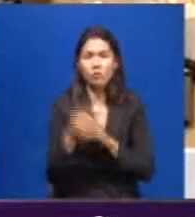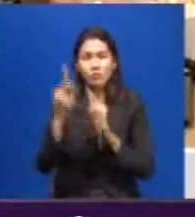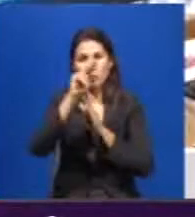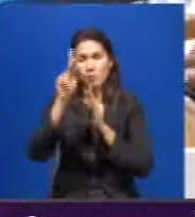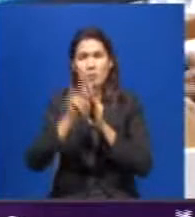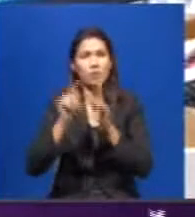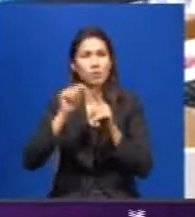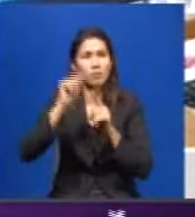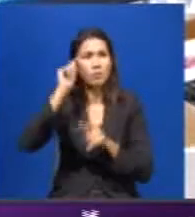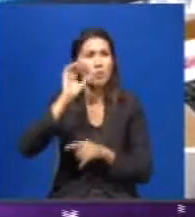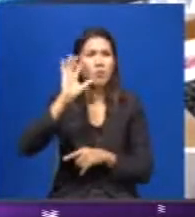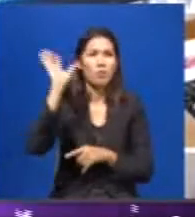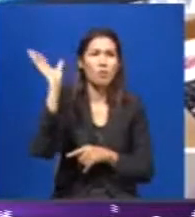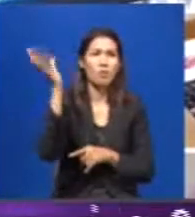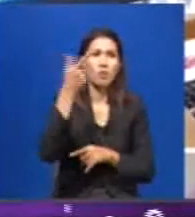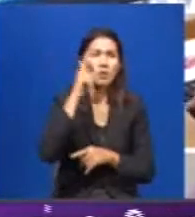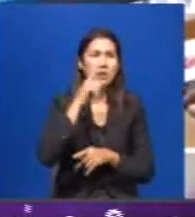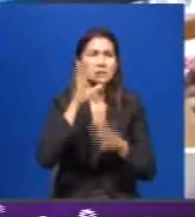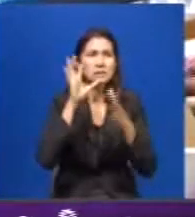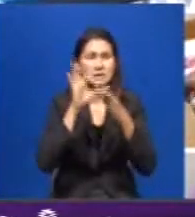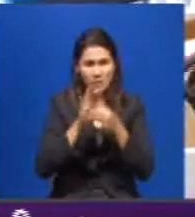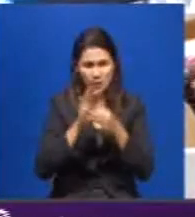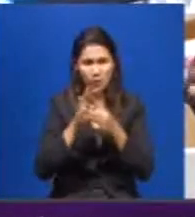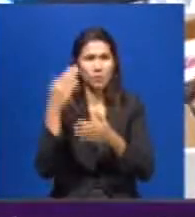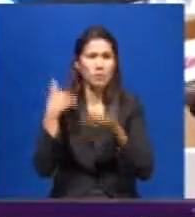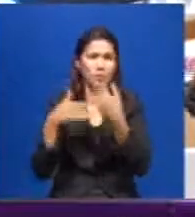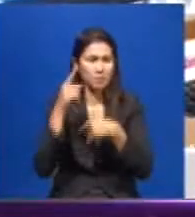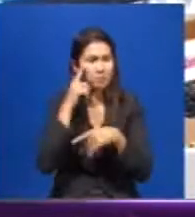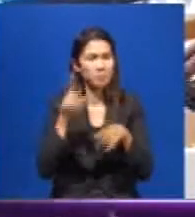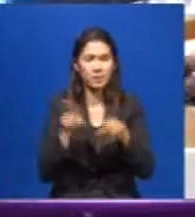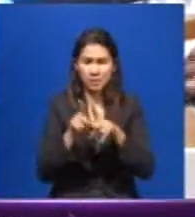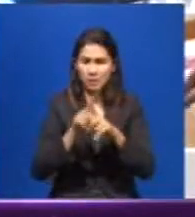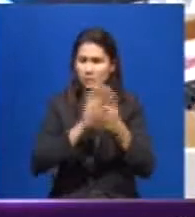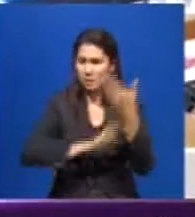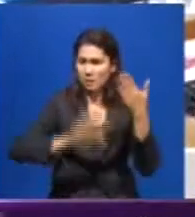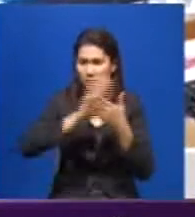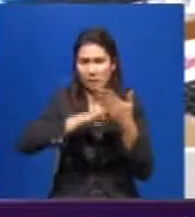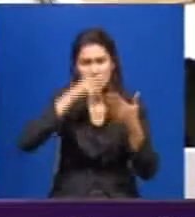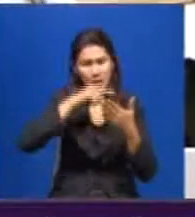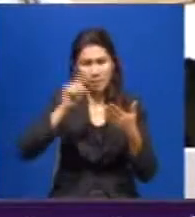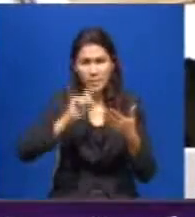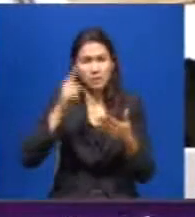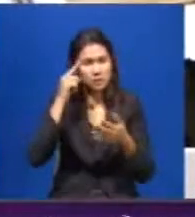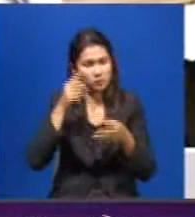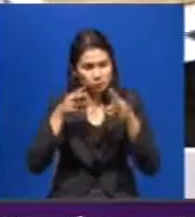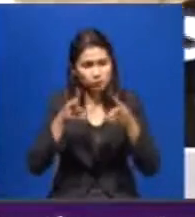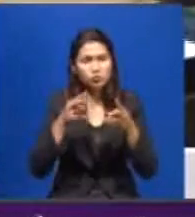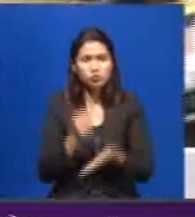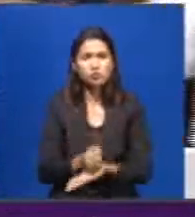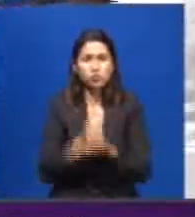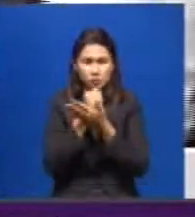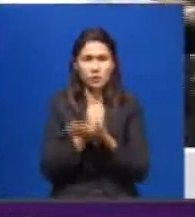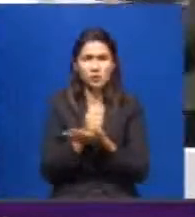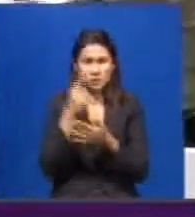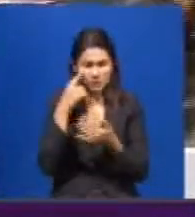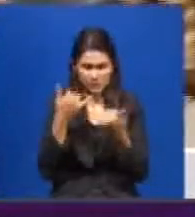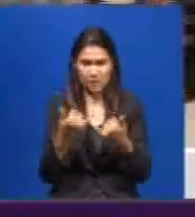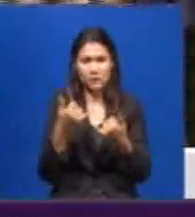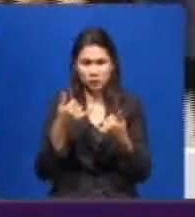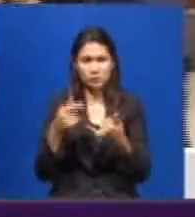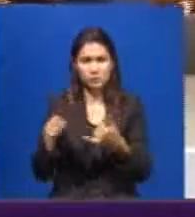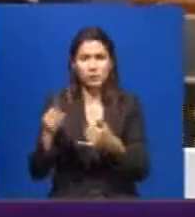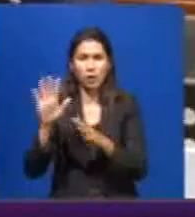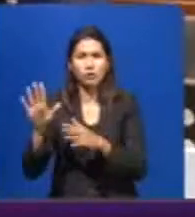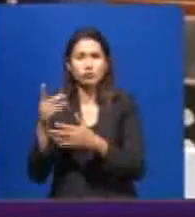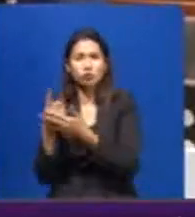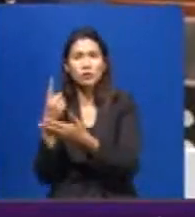ายทั่วโลกนี้การใช้ประเพณีก็มีอยู่ไม่ใช่เพียงแต่ประเทศไทยเราจะช่วยกันหาทางออกไหมอันนั้นแหละครับคือสิ่งที่สำคัญที่สุดในภาคตัวแทน